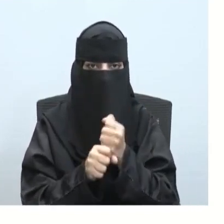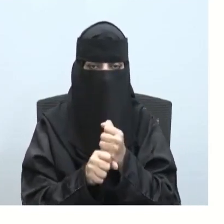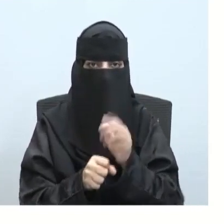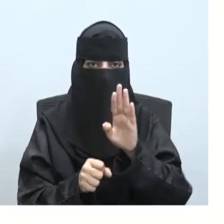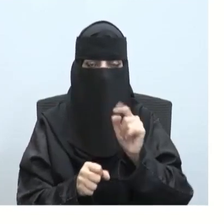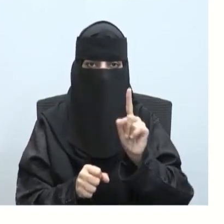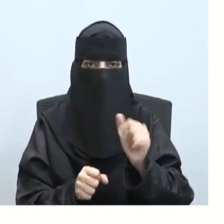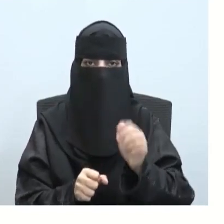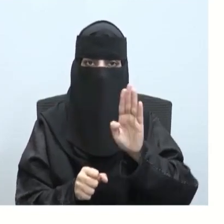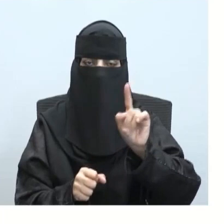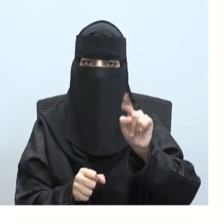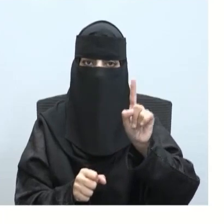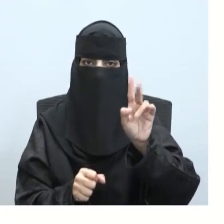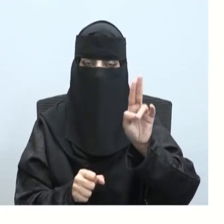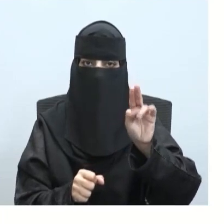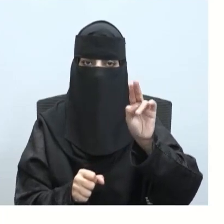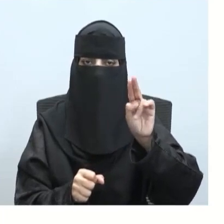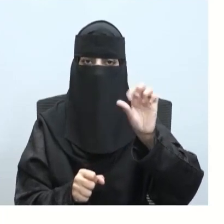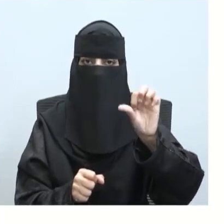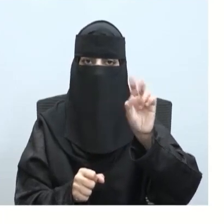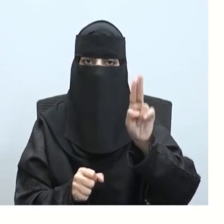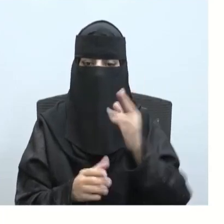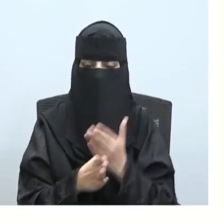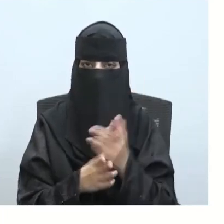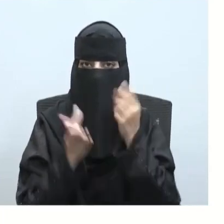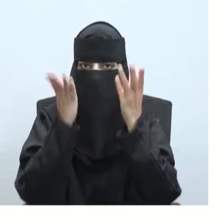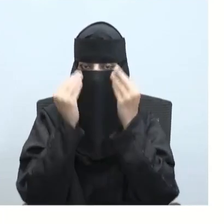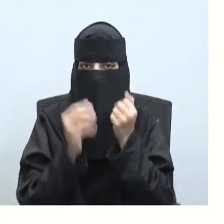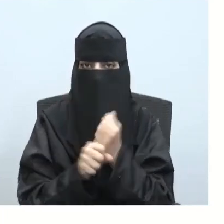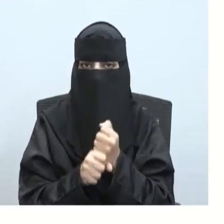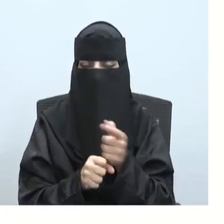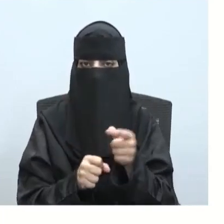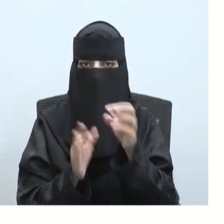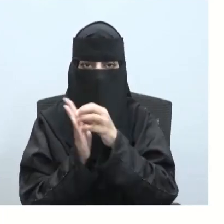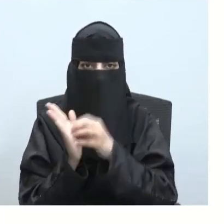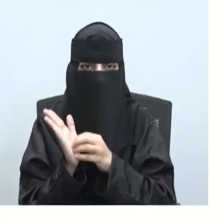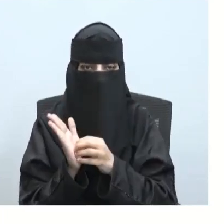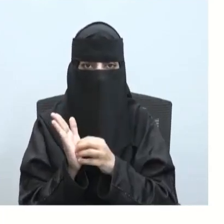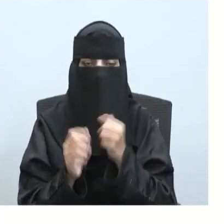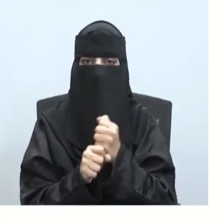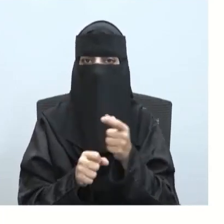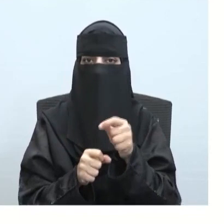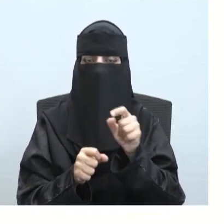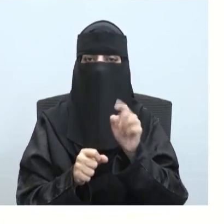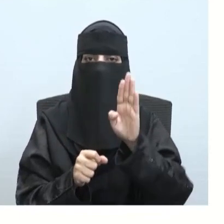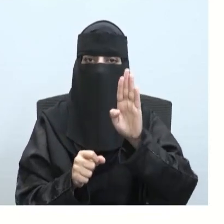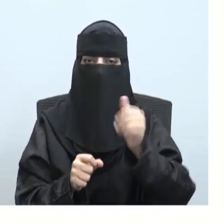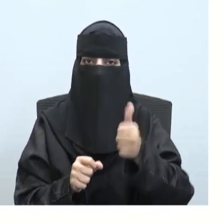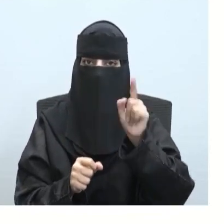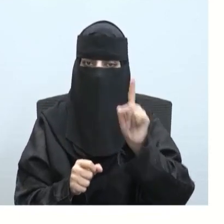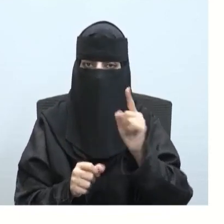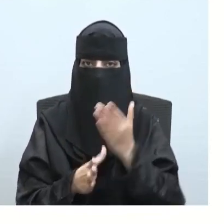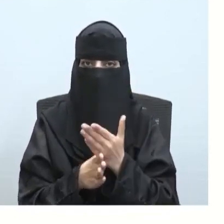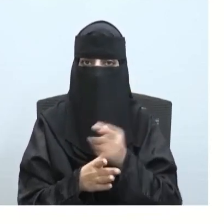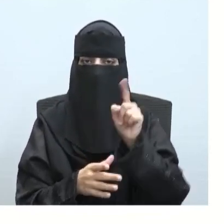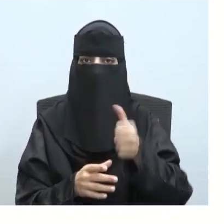الكاب كربون، أيضا التعرف على محاكاة شبكة إنترنت الأشياء باستخدام الكاب كربون، إنشاء